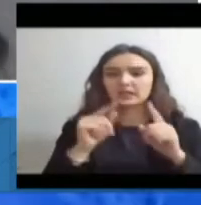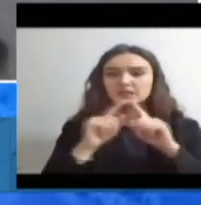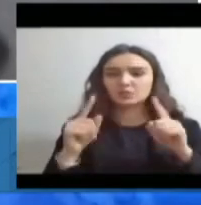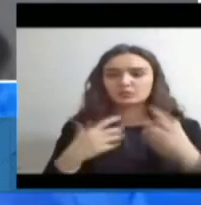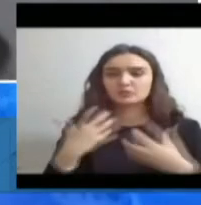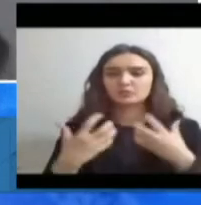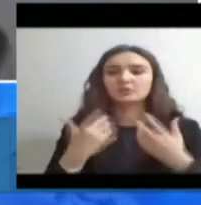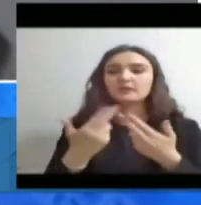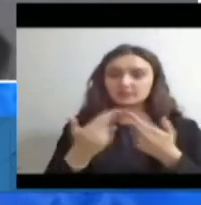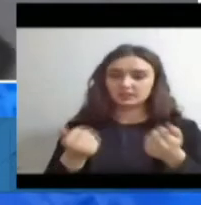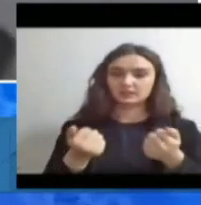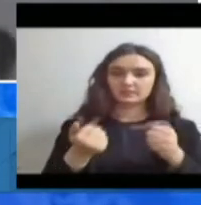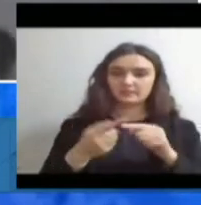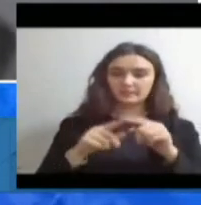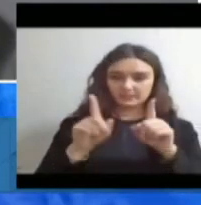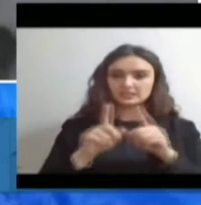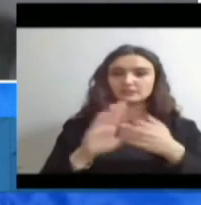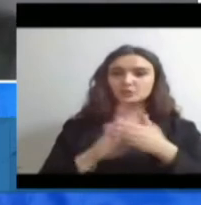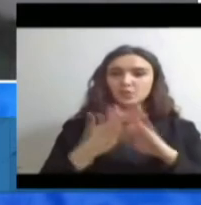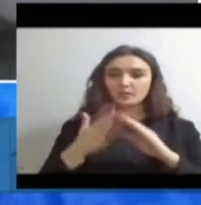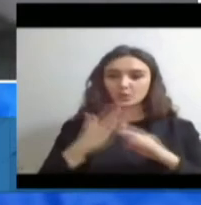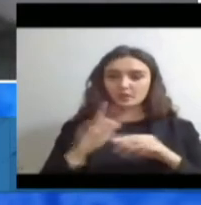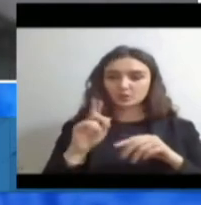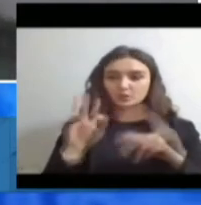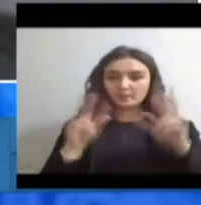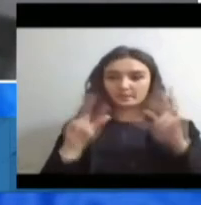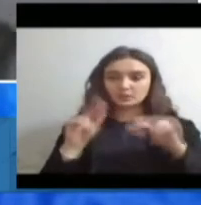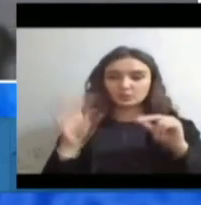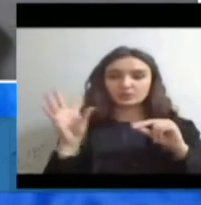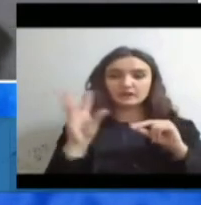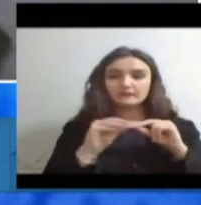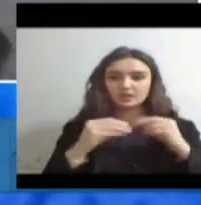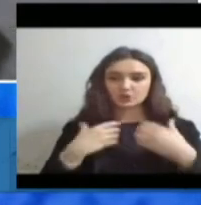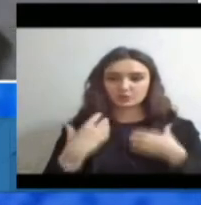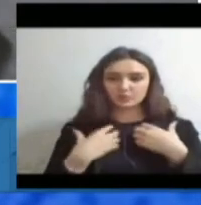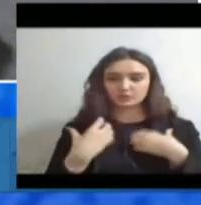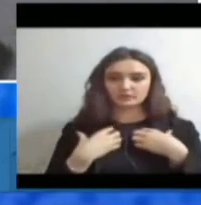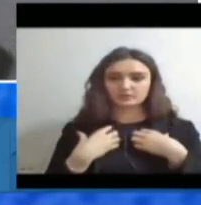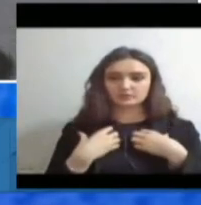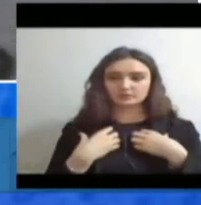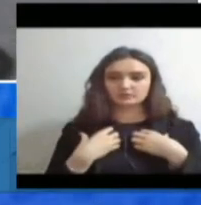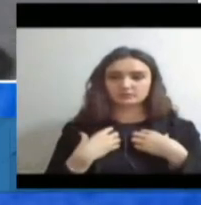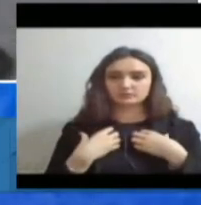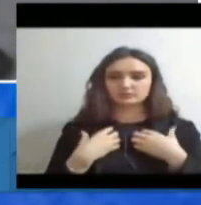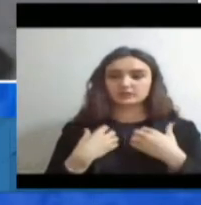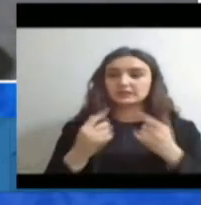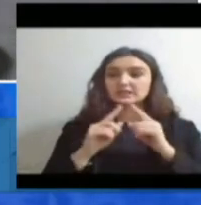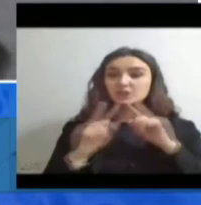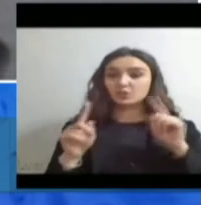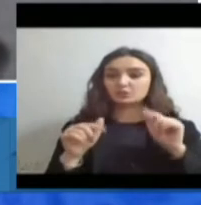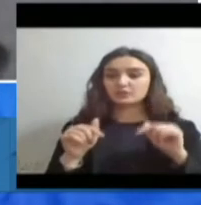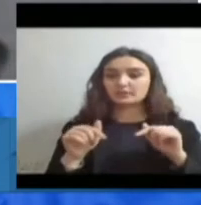დიახ, ისეთი მდგომარეობაა, რომ პრაქტიკულად ყველა განსაკუთრებით შფოთავს, მაგრამ განსაკუთრებით